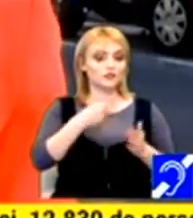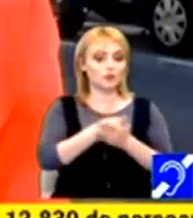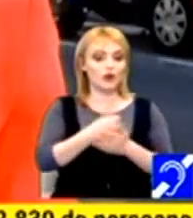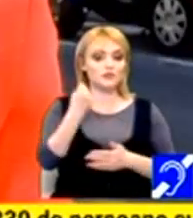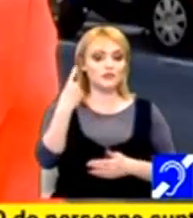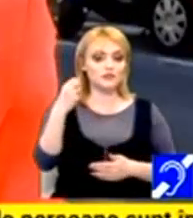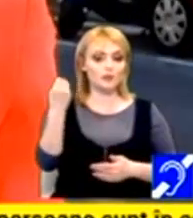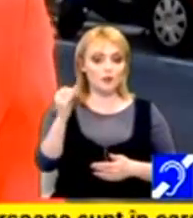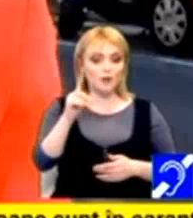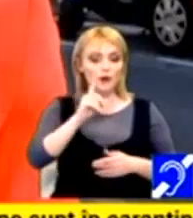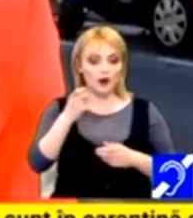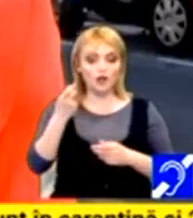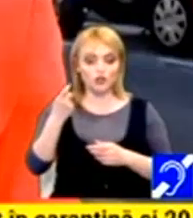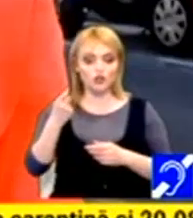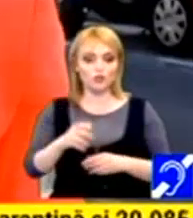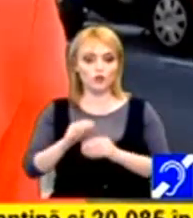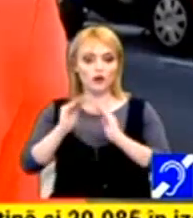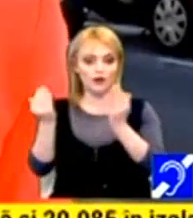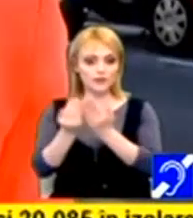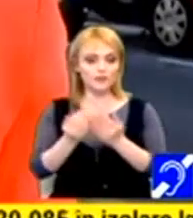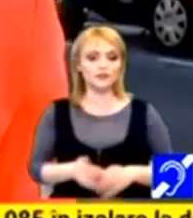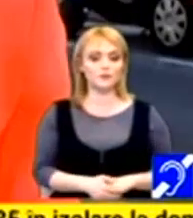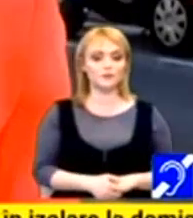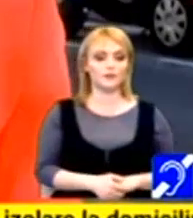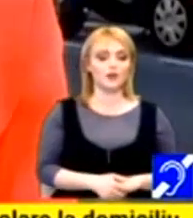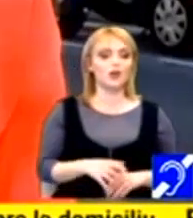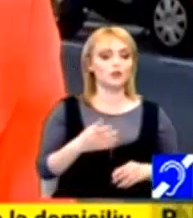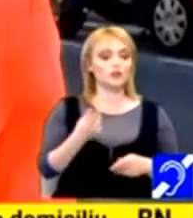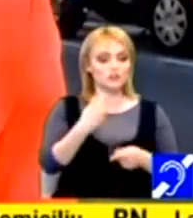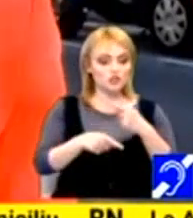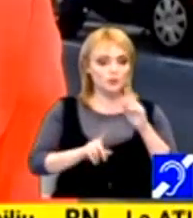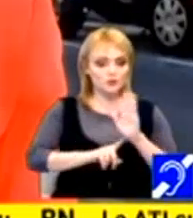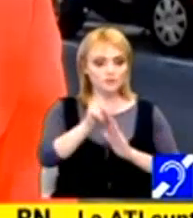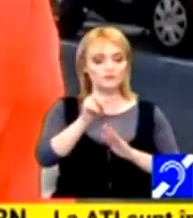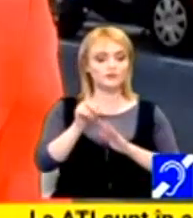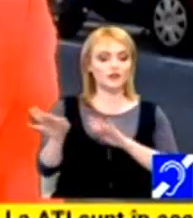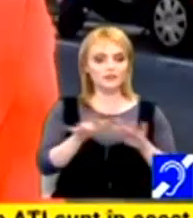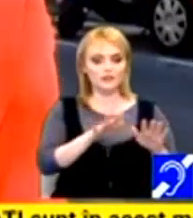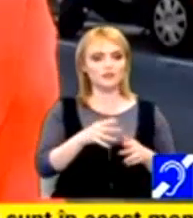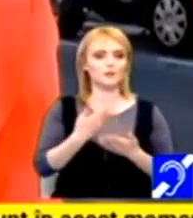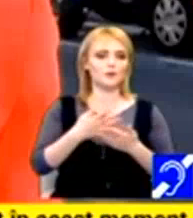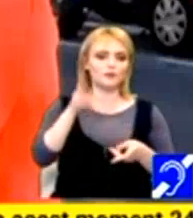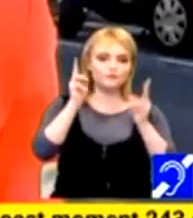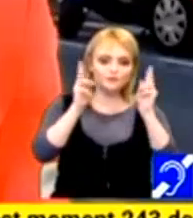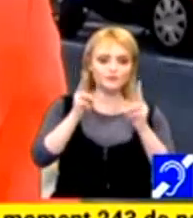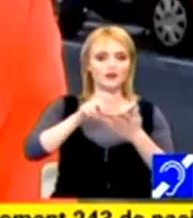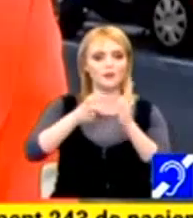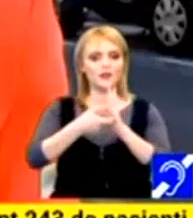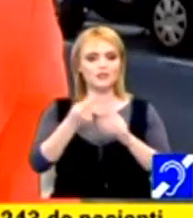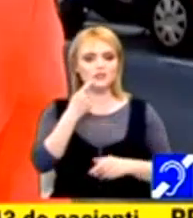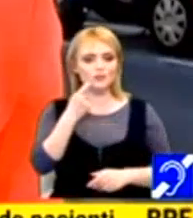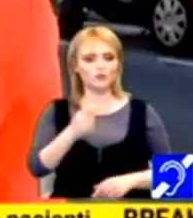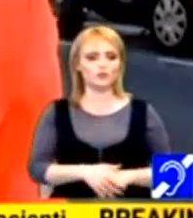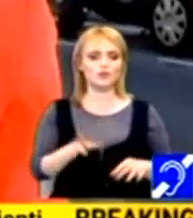mai. Asta înseamnă că se va relua activitatea în anumite servicii, cum ar fi saloanele de coafiură, cabinetele stomatologice, logice și